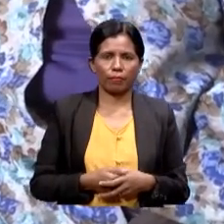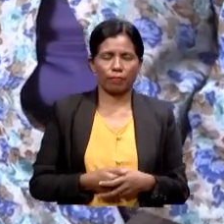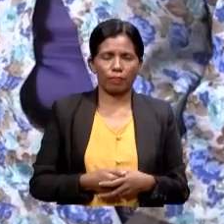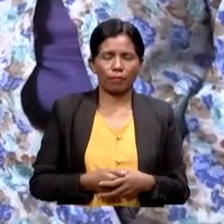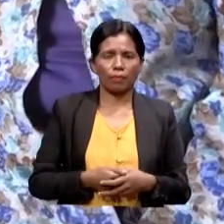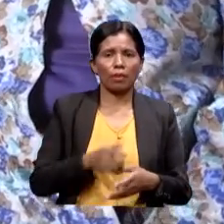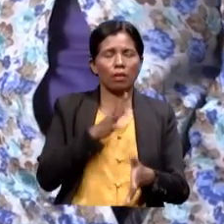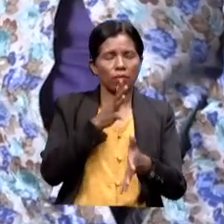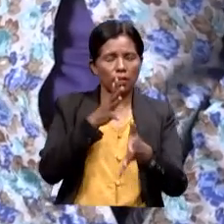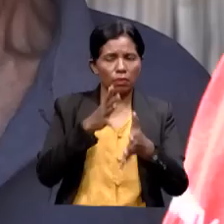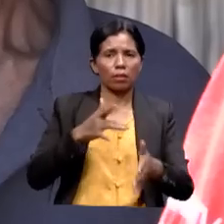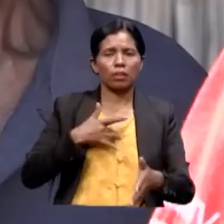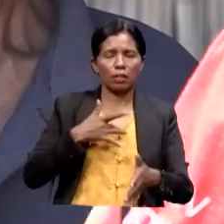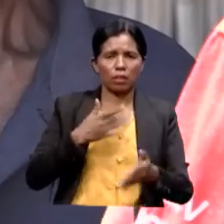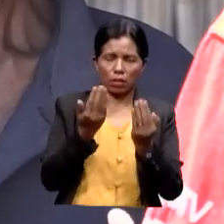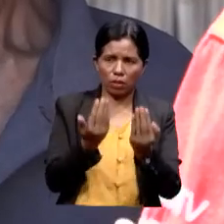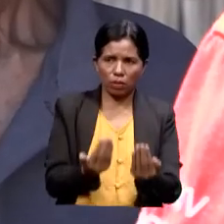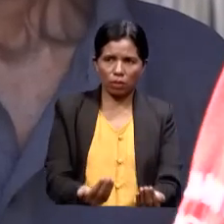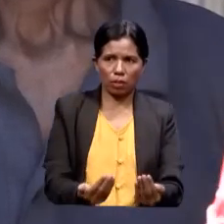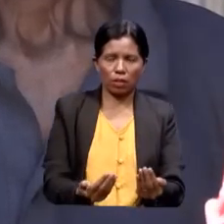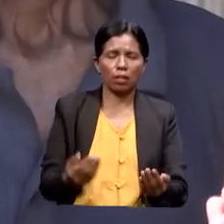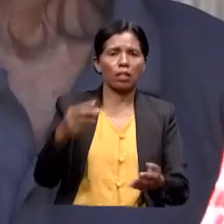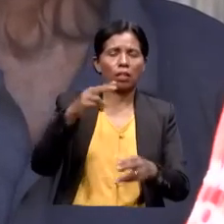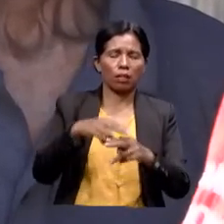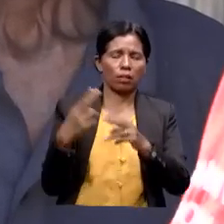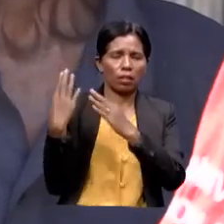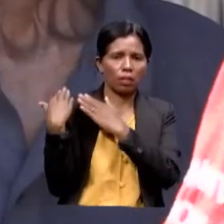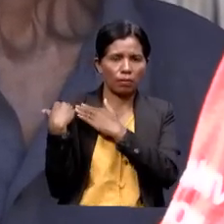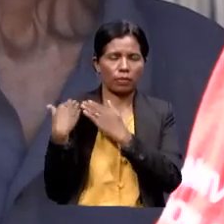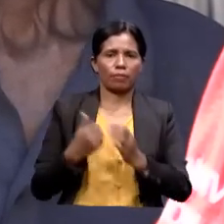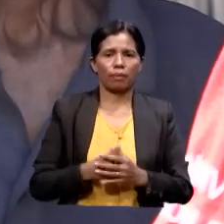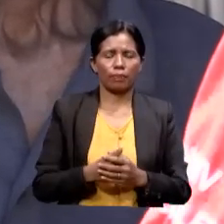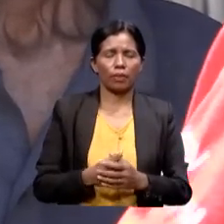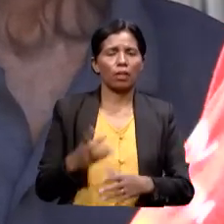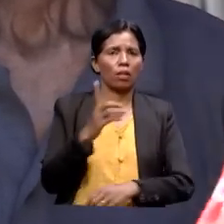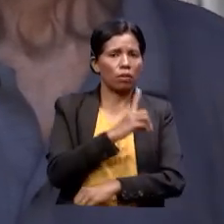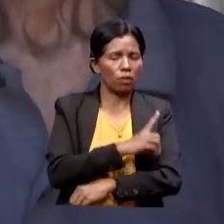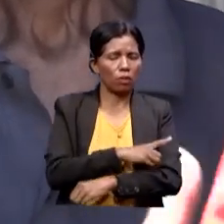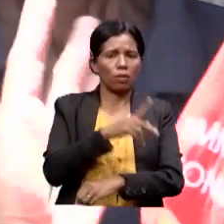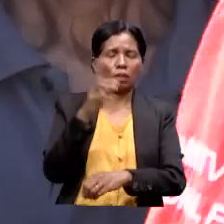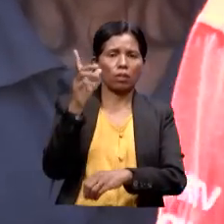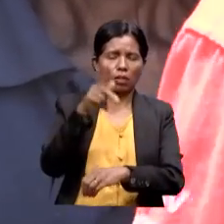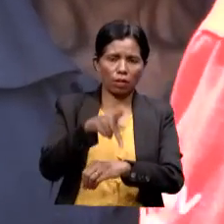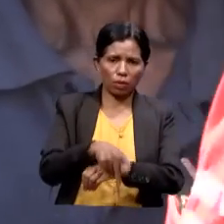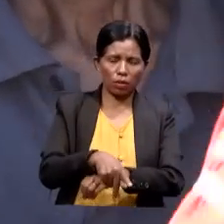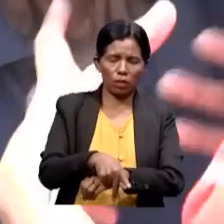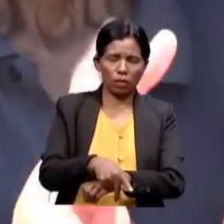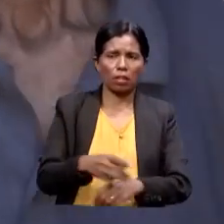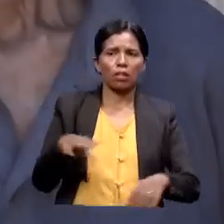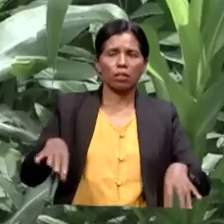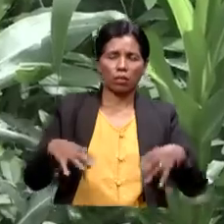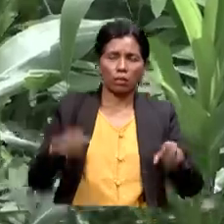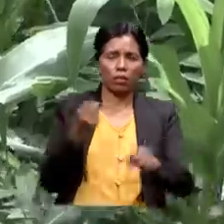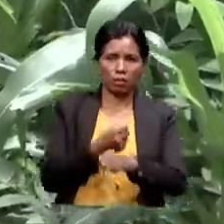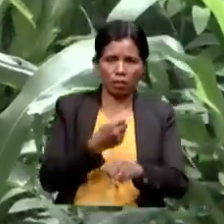Avo Berta senti naha toda ida nebe tula hela ine kabas. Loron to kalang, ne tenki esforso ne an o de